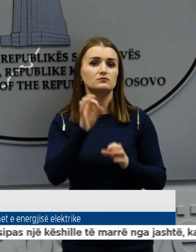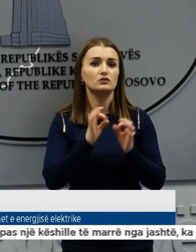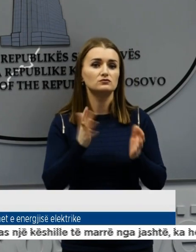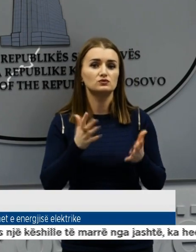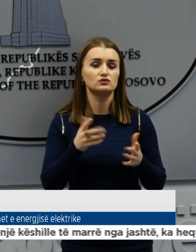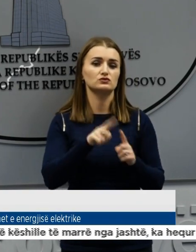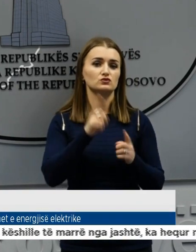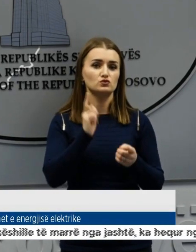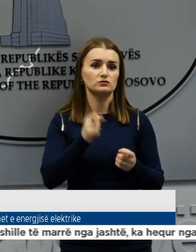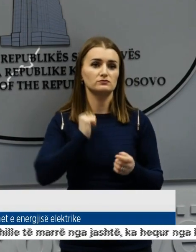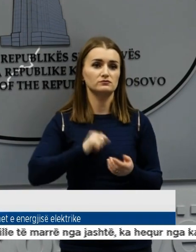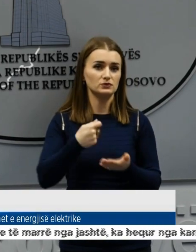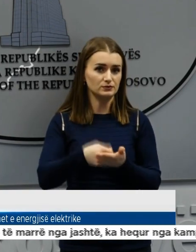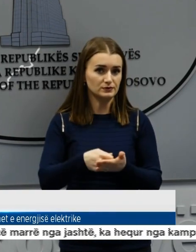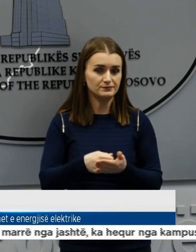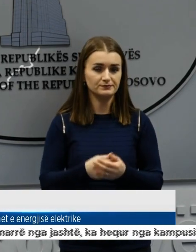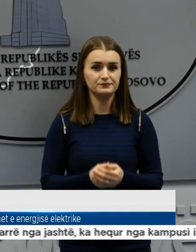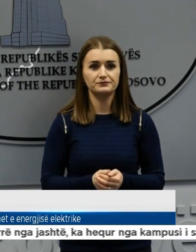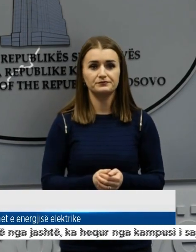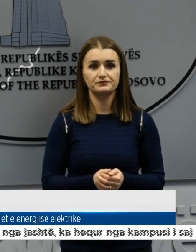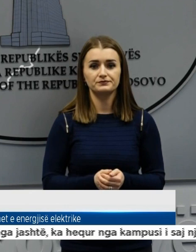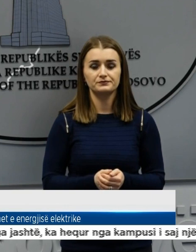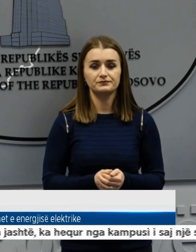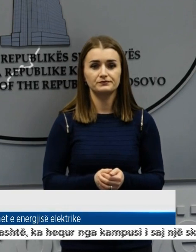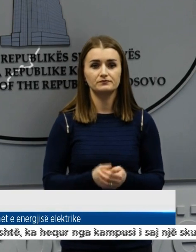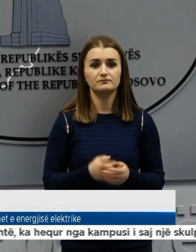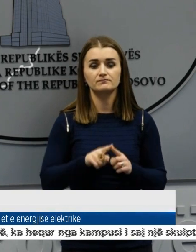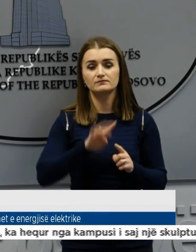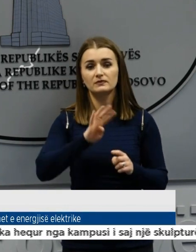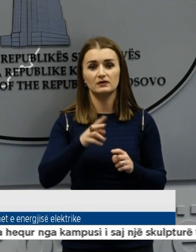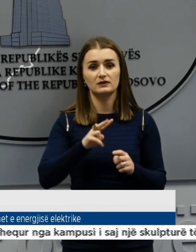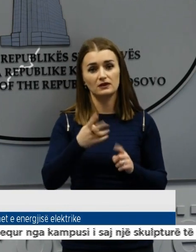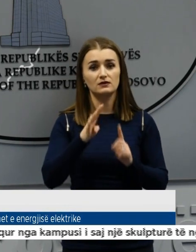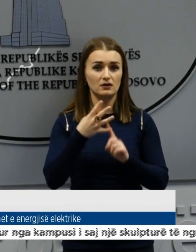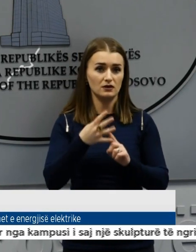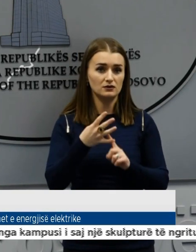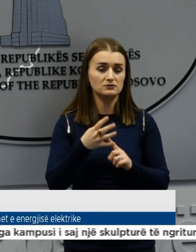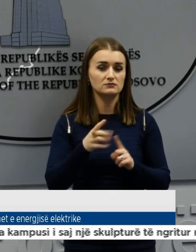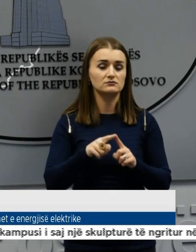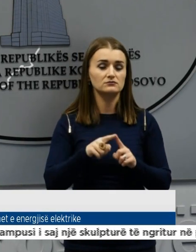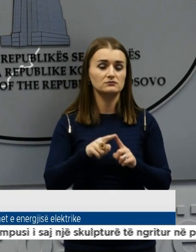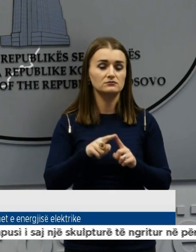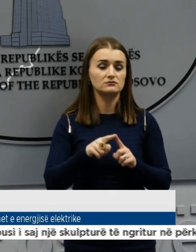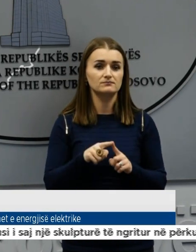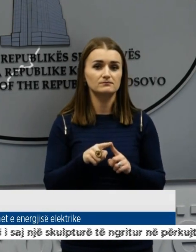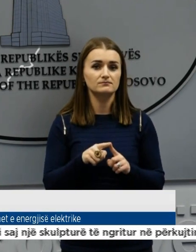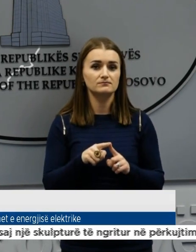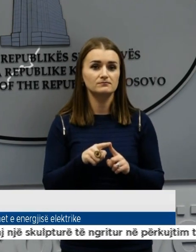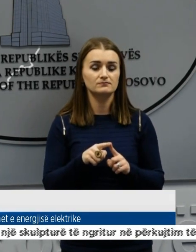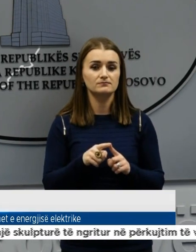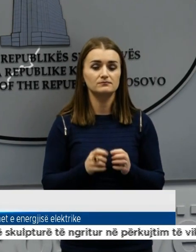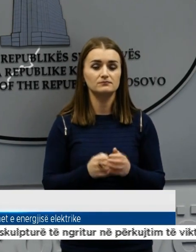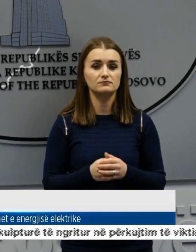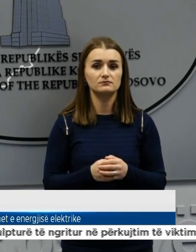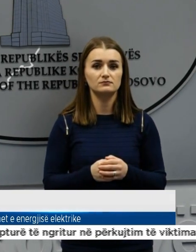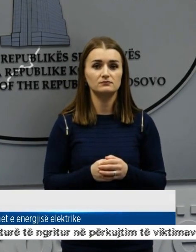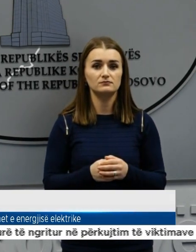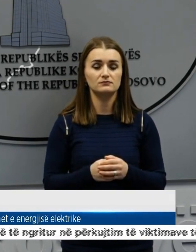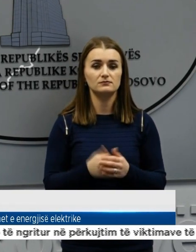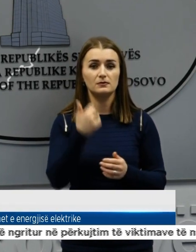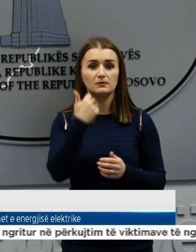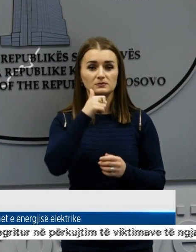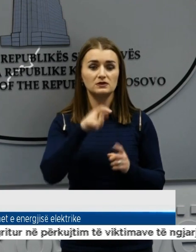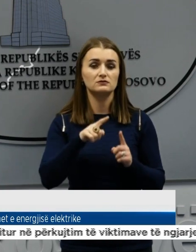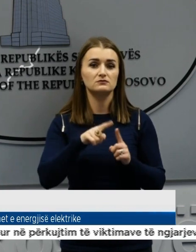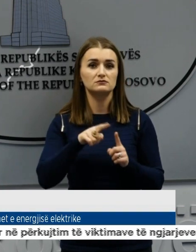Në fund, faktori i katërt që ka ndikuar posaçërisht këto ditë është fakti që konsumi i energjisë është më i